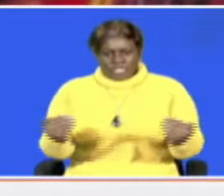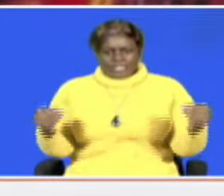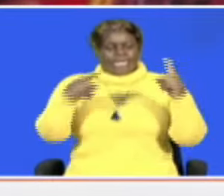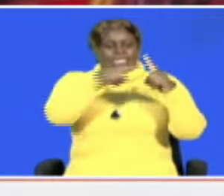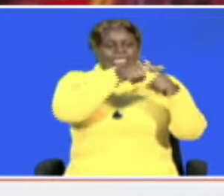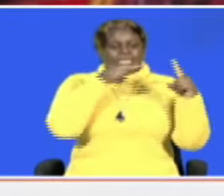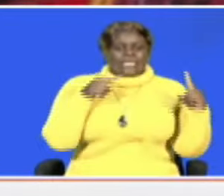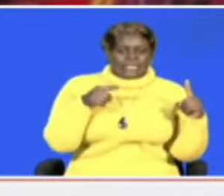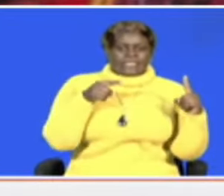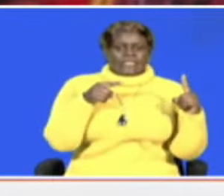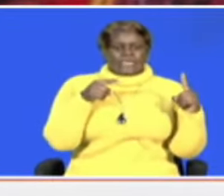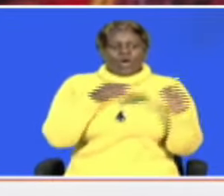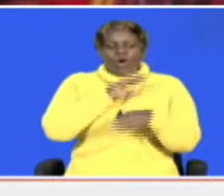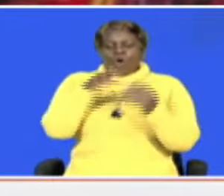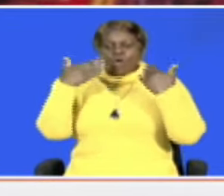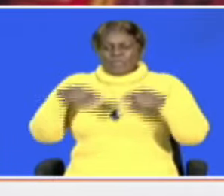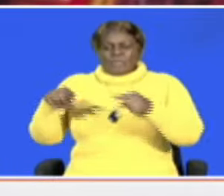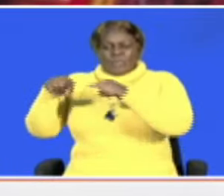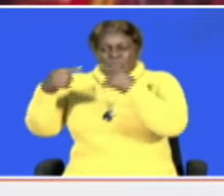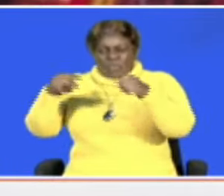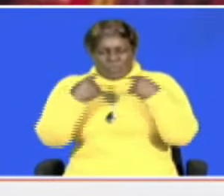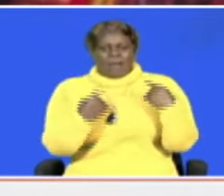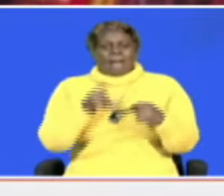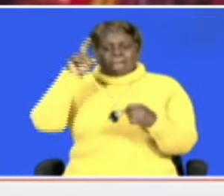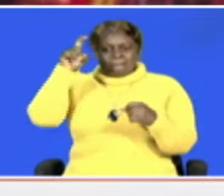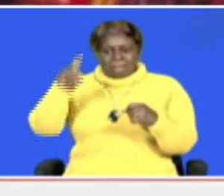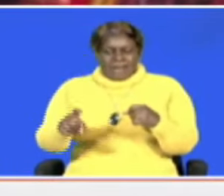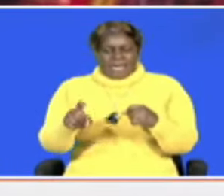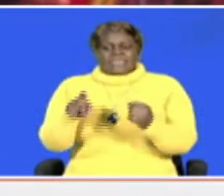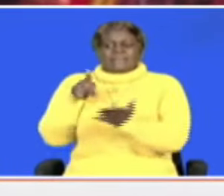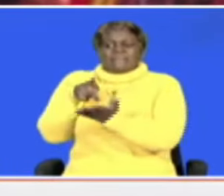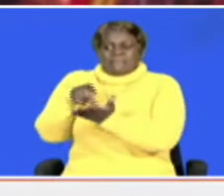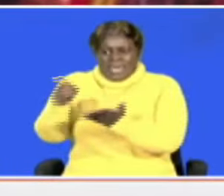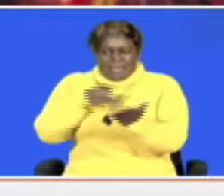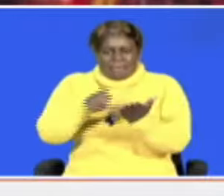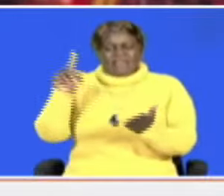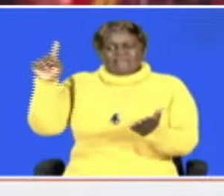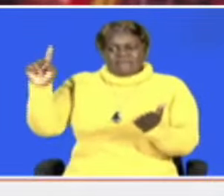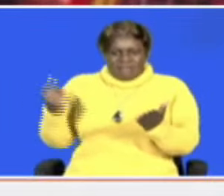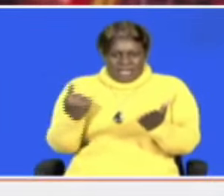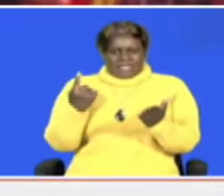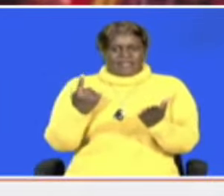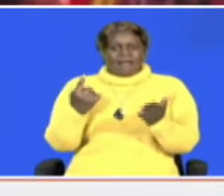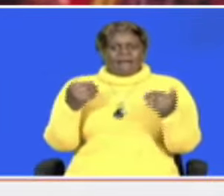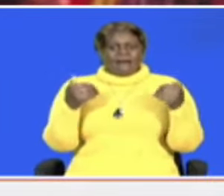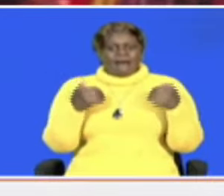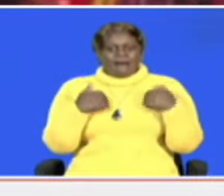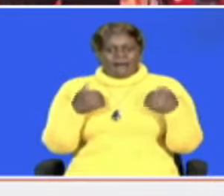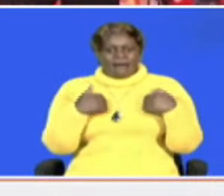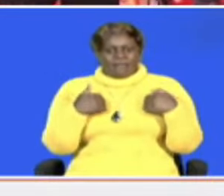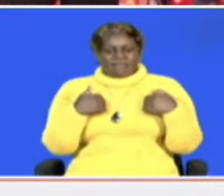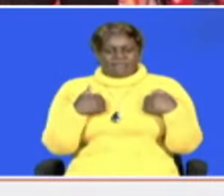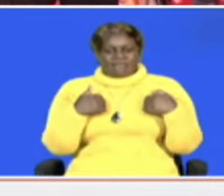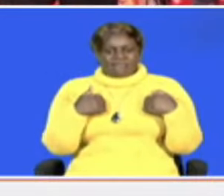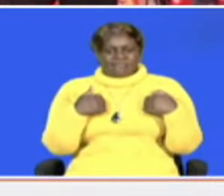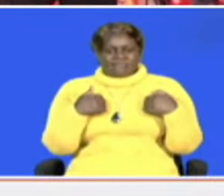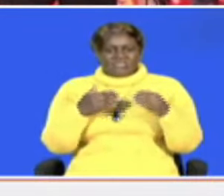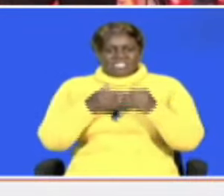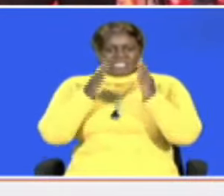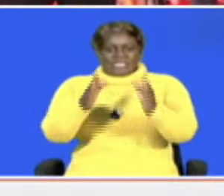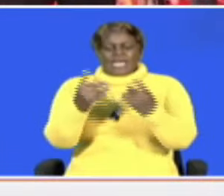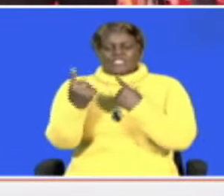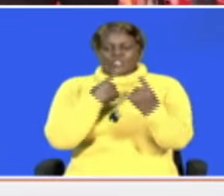been killed, everybody who is injured, they must be compensated first so that we may have justice. Viongozi hao